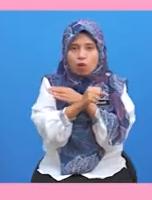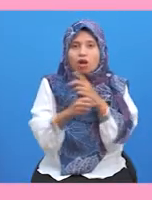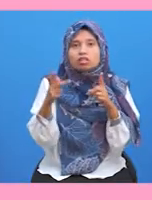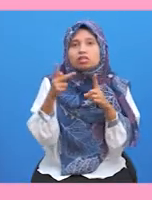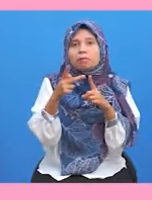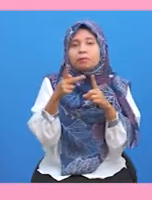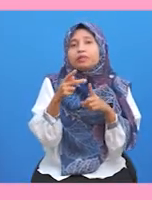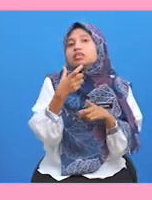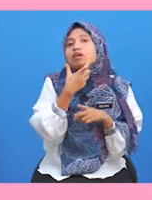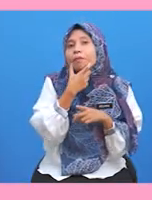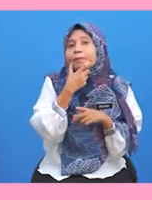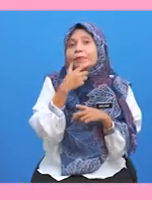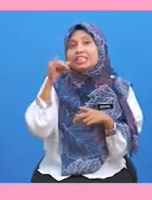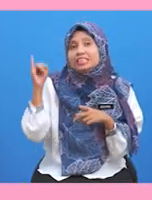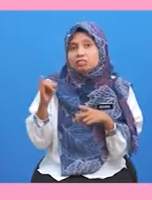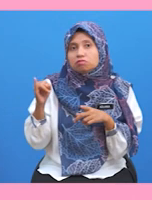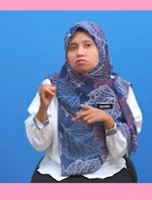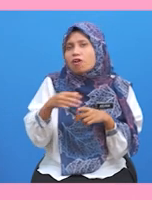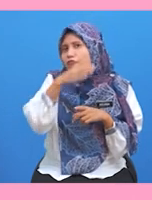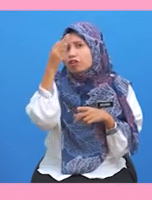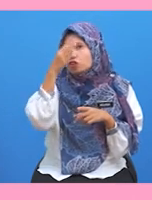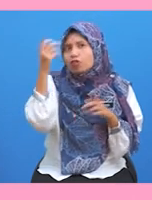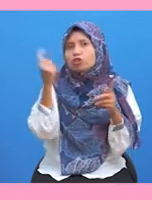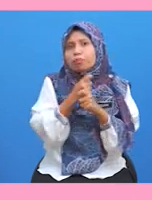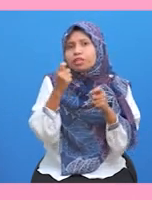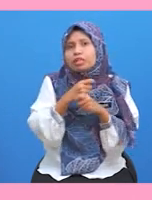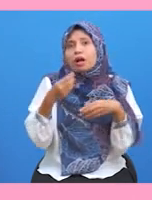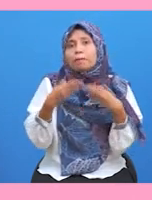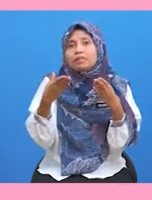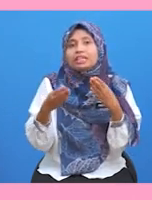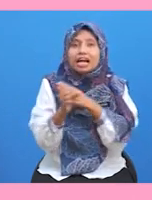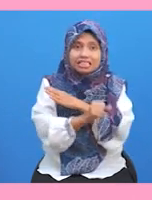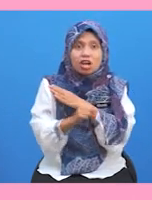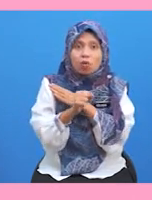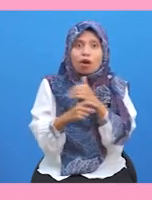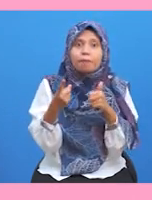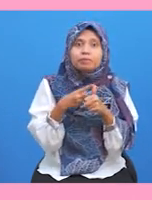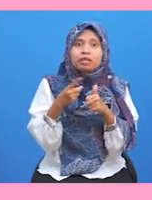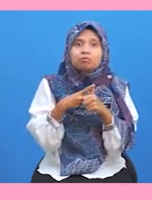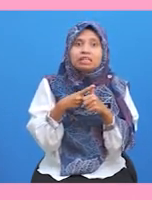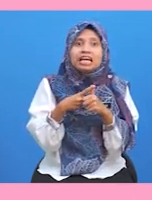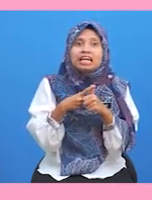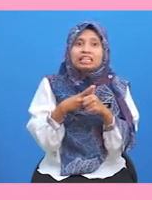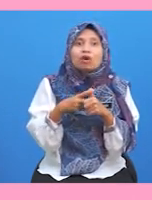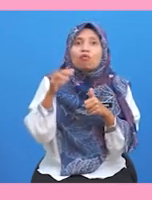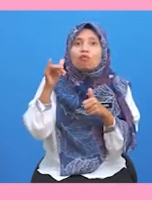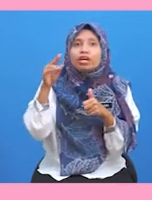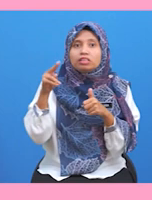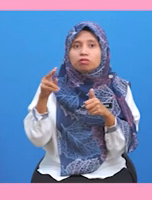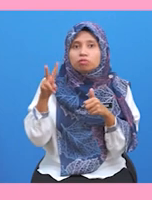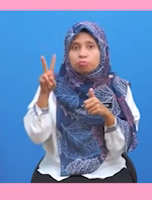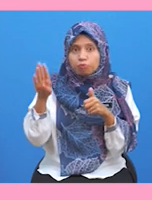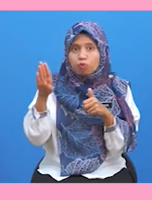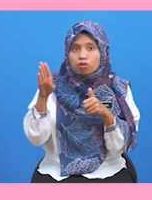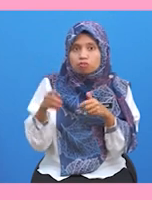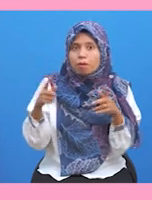kembali faktor penentangan penyerahan Sarawak kepada British. Yang pertama, tindakan Vinebrook bertentangan dengan